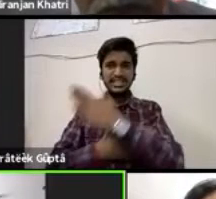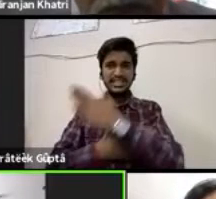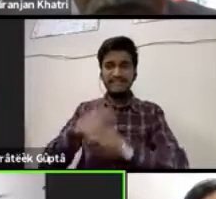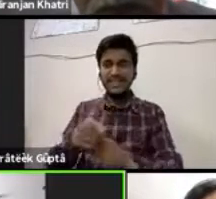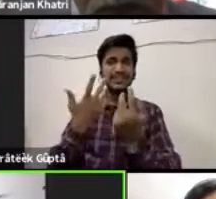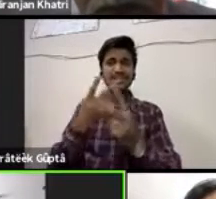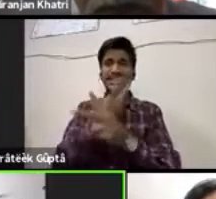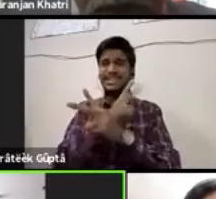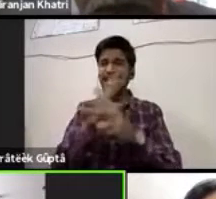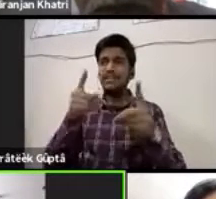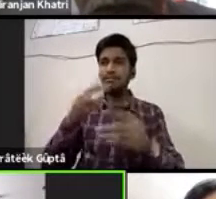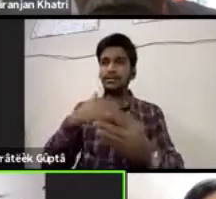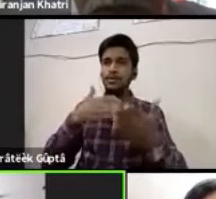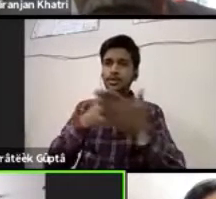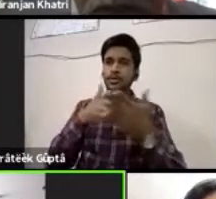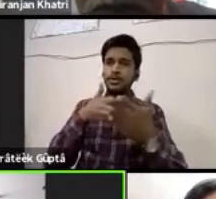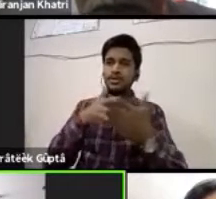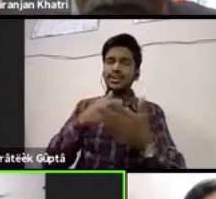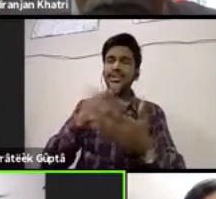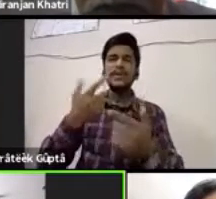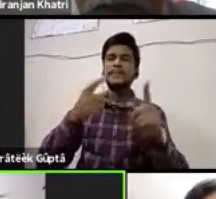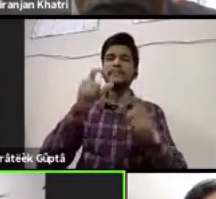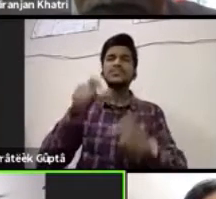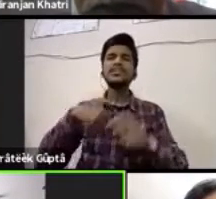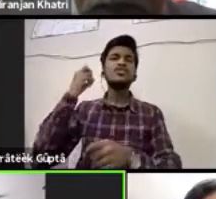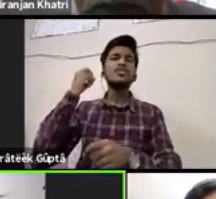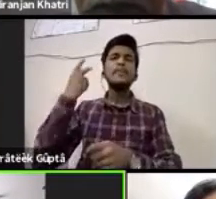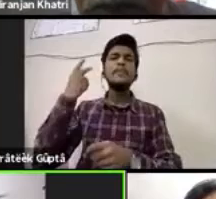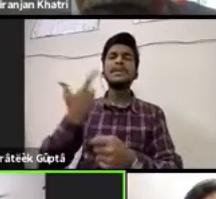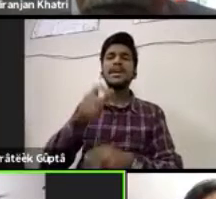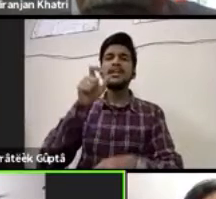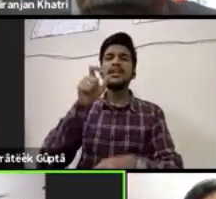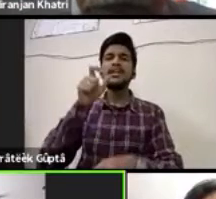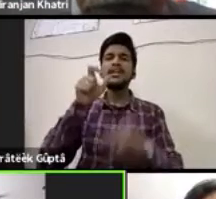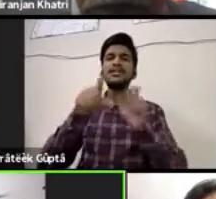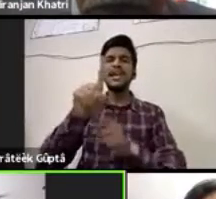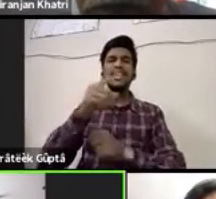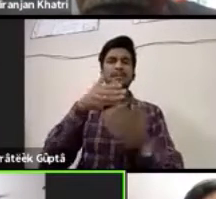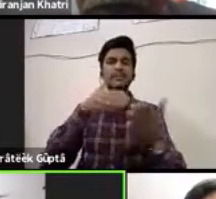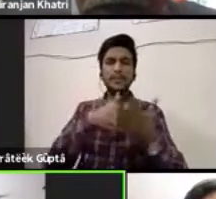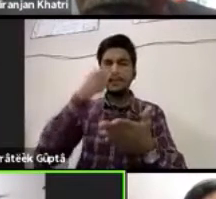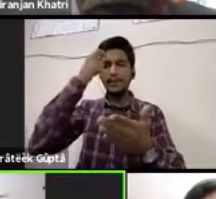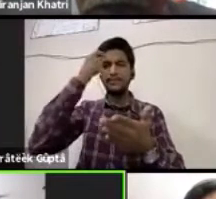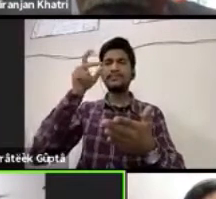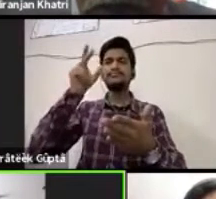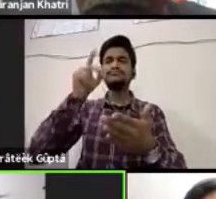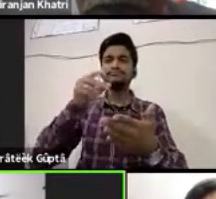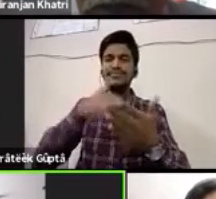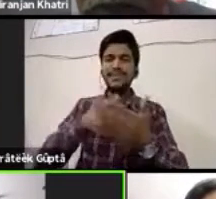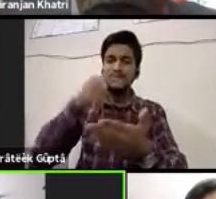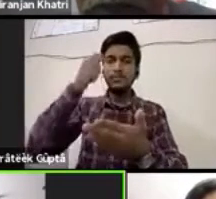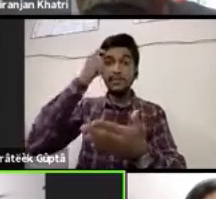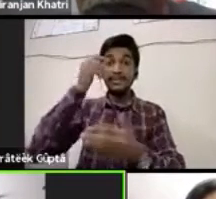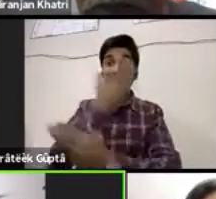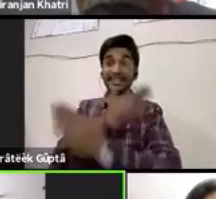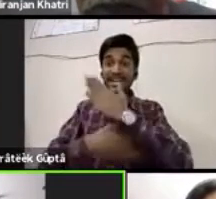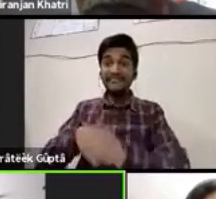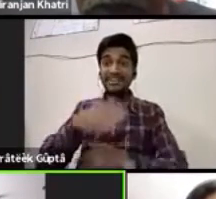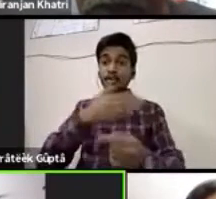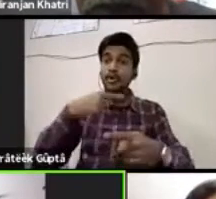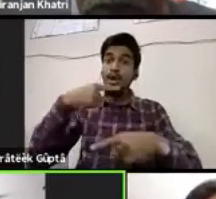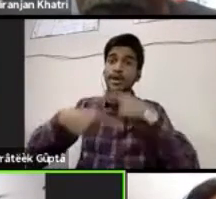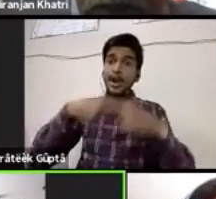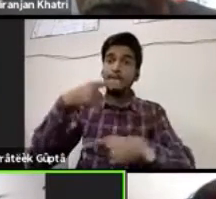बार चैलेंजेस फेस करते हैं, हम रोज चैलेंजेस फेस करते हैं। जो काम सबको बहुत